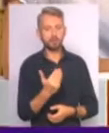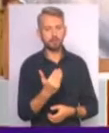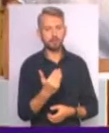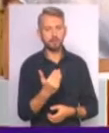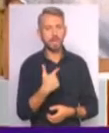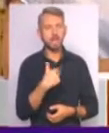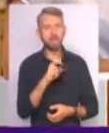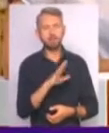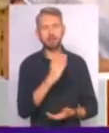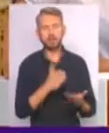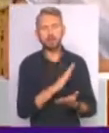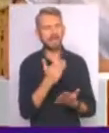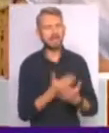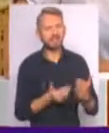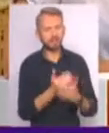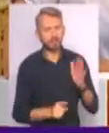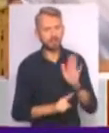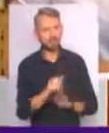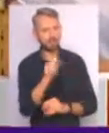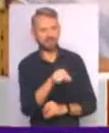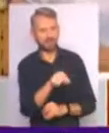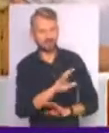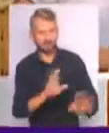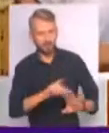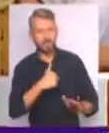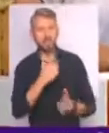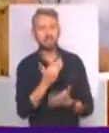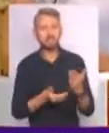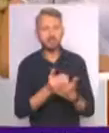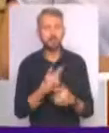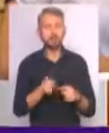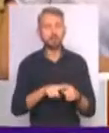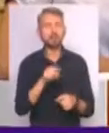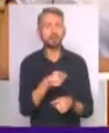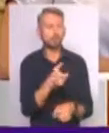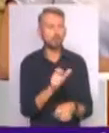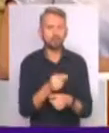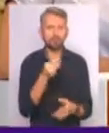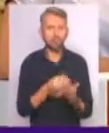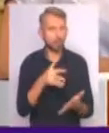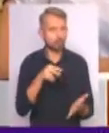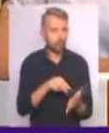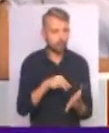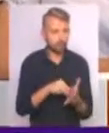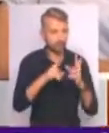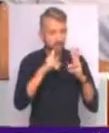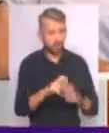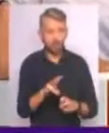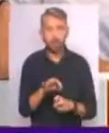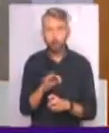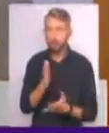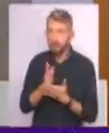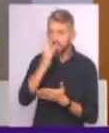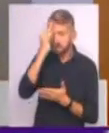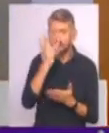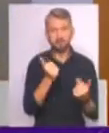Я бы, наверное, не советовала начинать с них. Я бы советовала, потому что это достаточно дорогостоящие исследования. Але имеет це сенс?